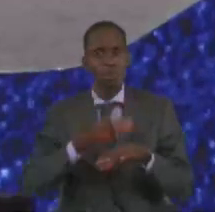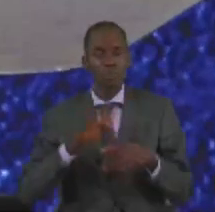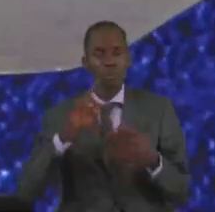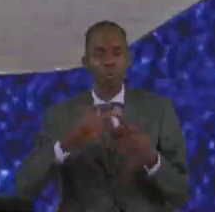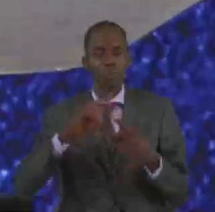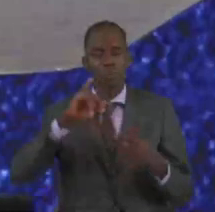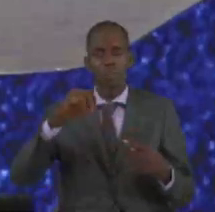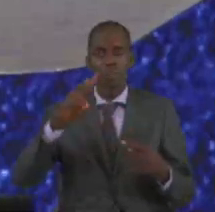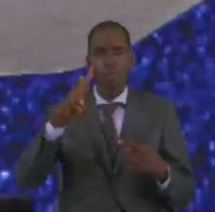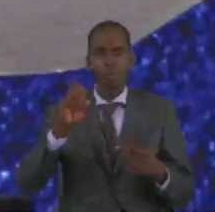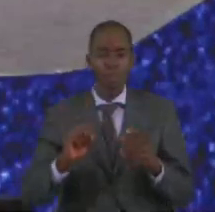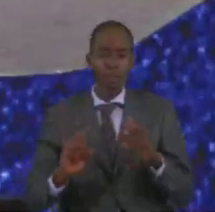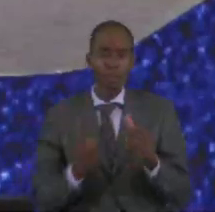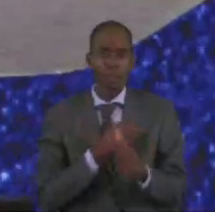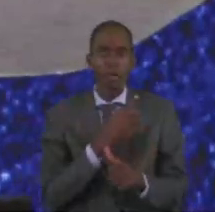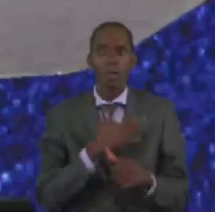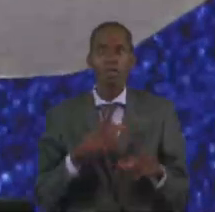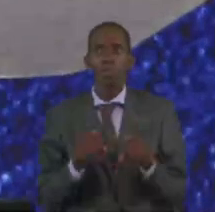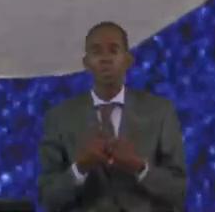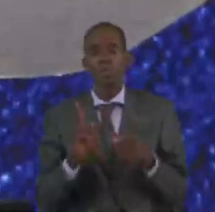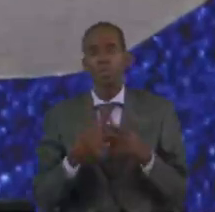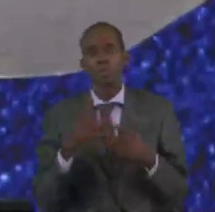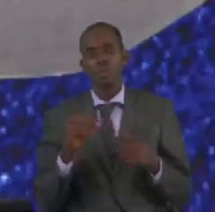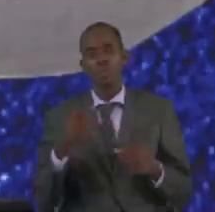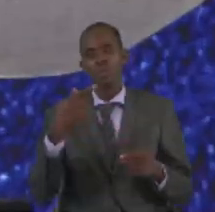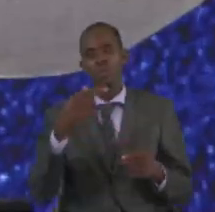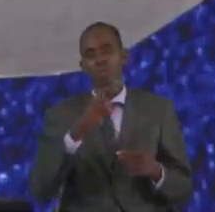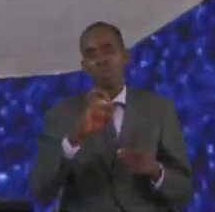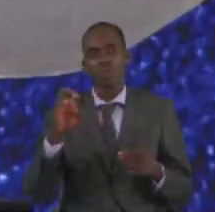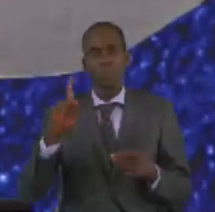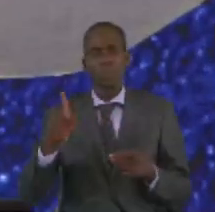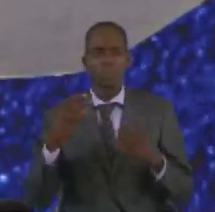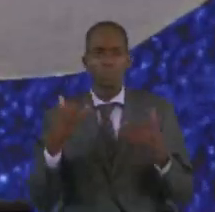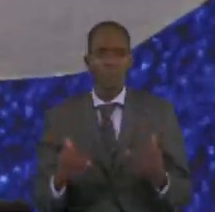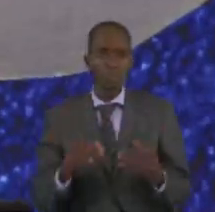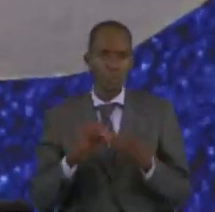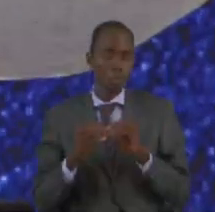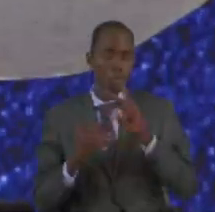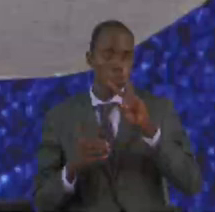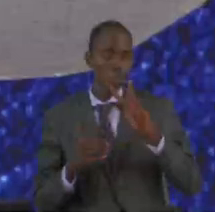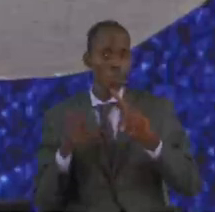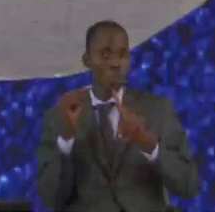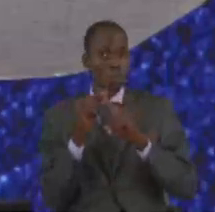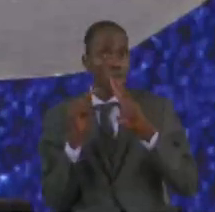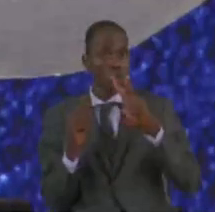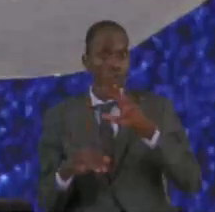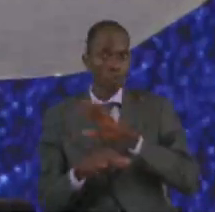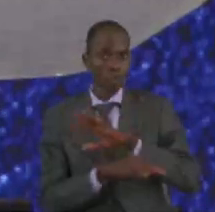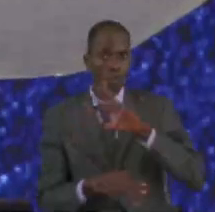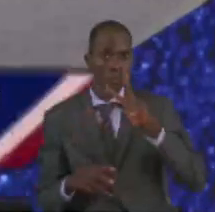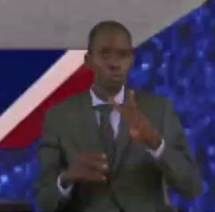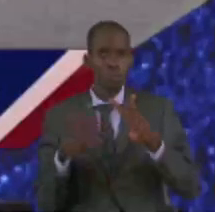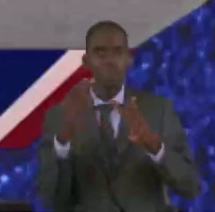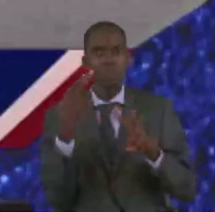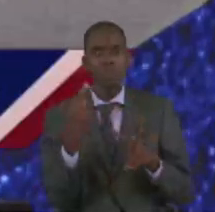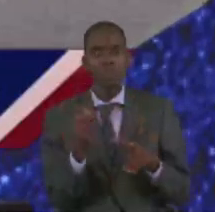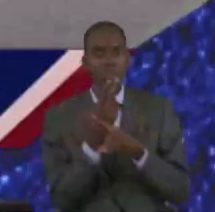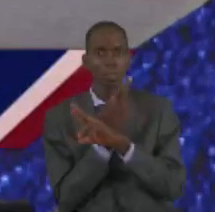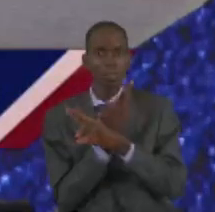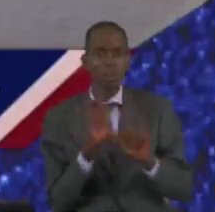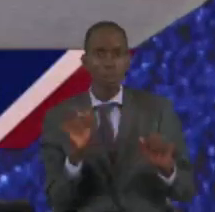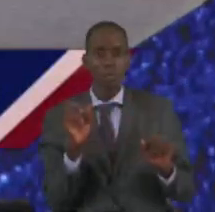juif premièrement, puis du grec. Allons à la deuxième partie ici. Deuxième partie ici, c'est